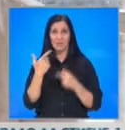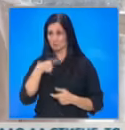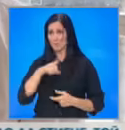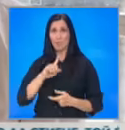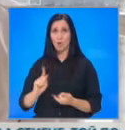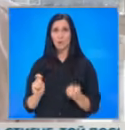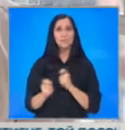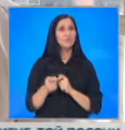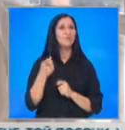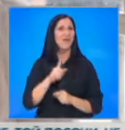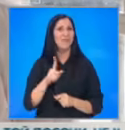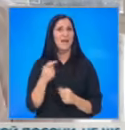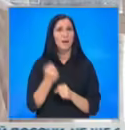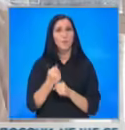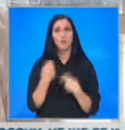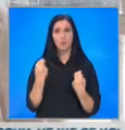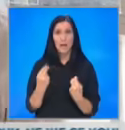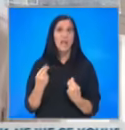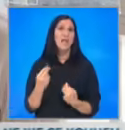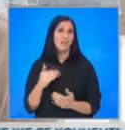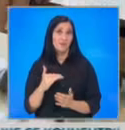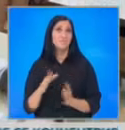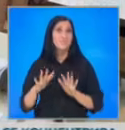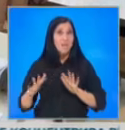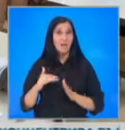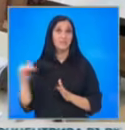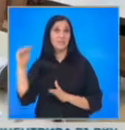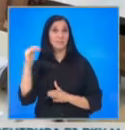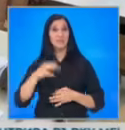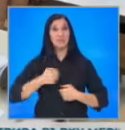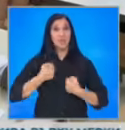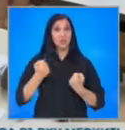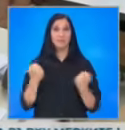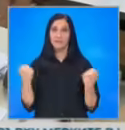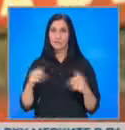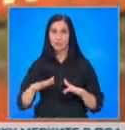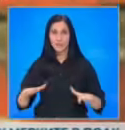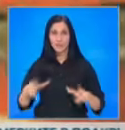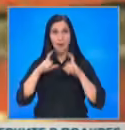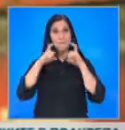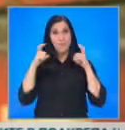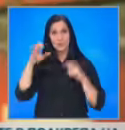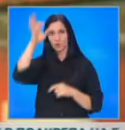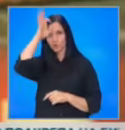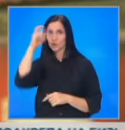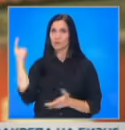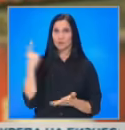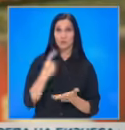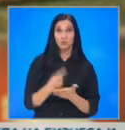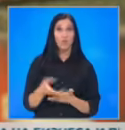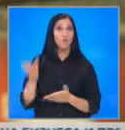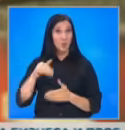той не е функционално и в някаква степен би застрашил и здравето на децата. Маските за учениците обаче остават задължителни, дори